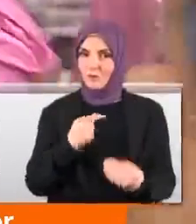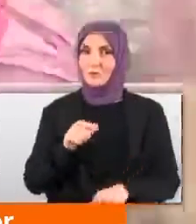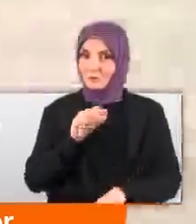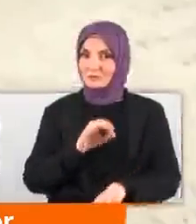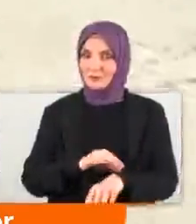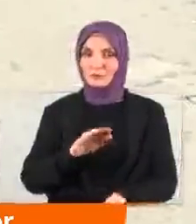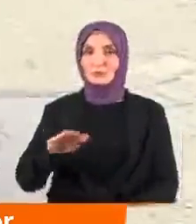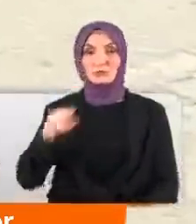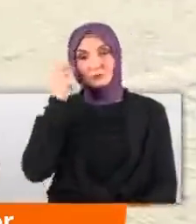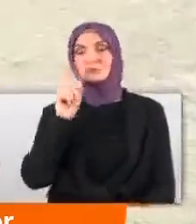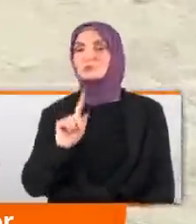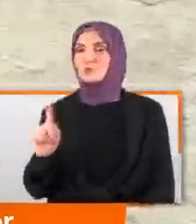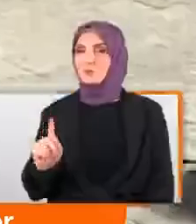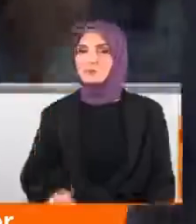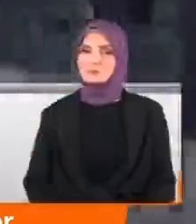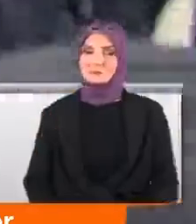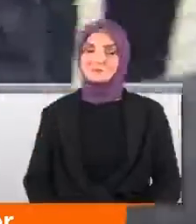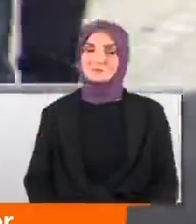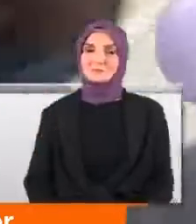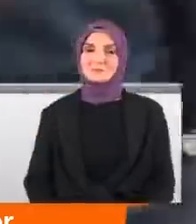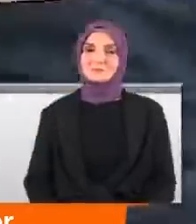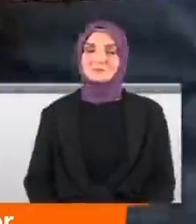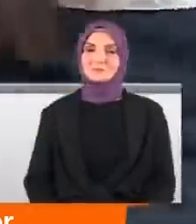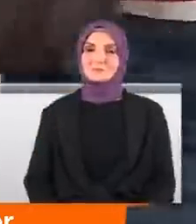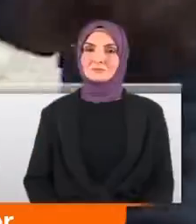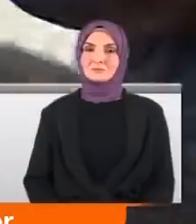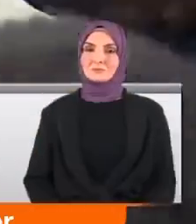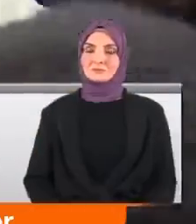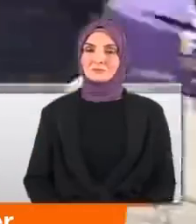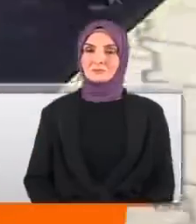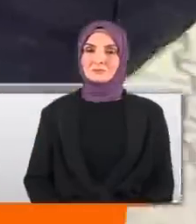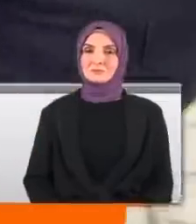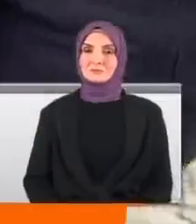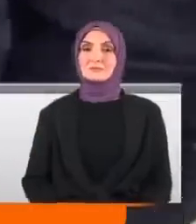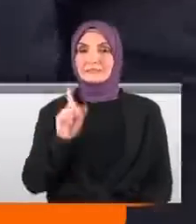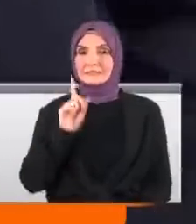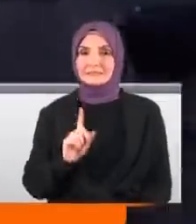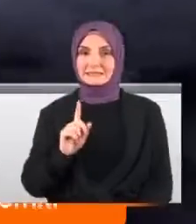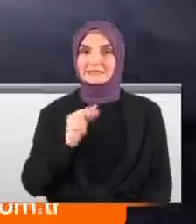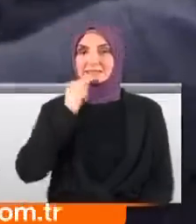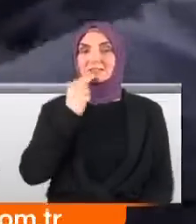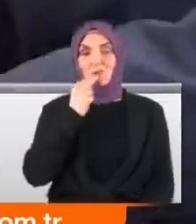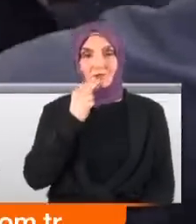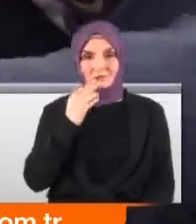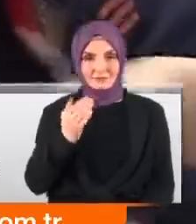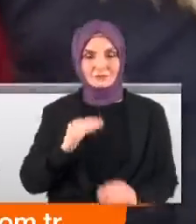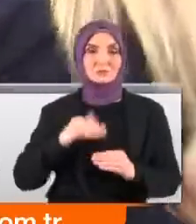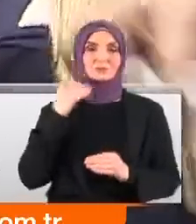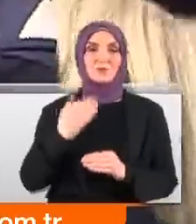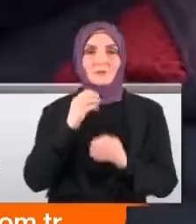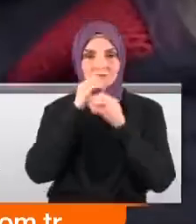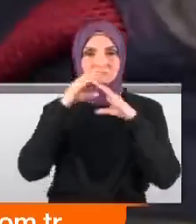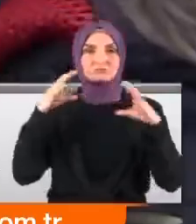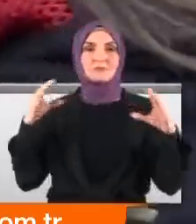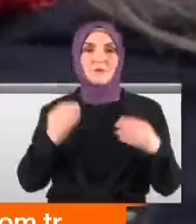unutulmuyor. Önce çikolata, sonra balon verdiler